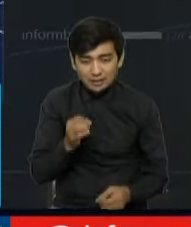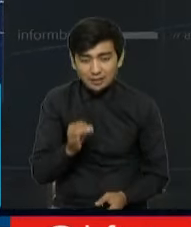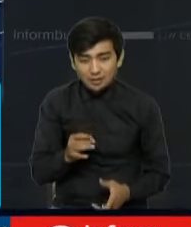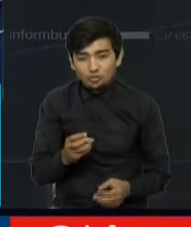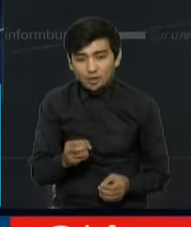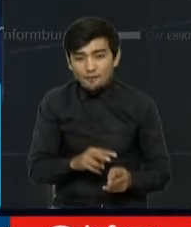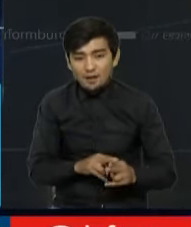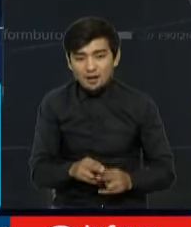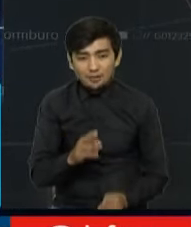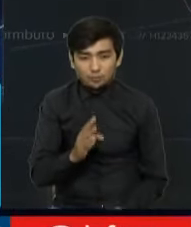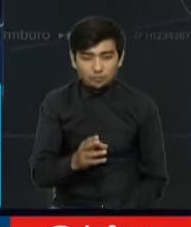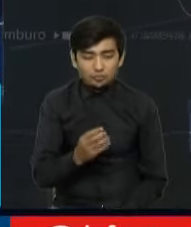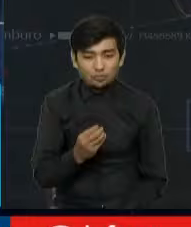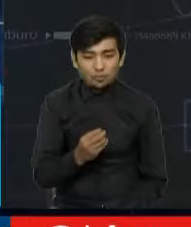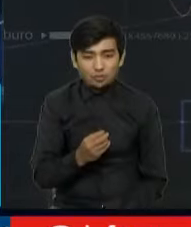еще не